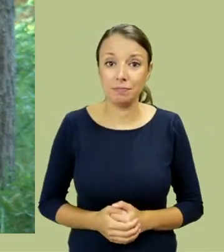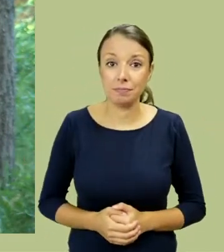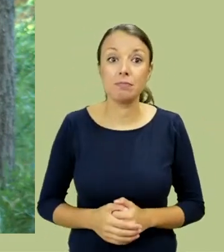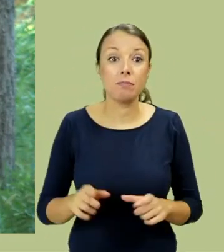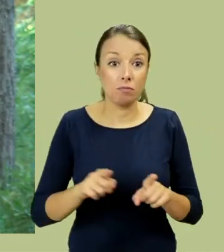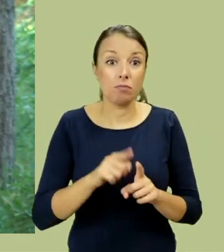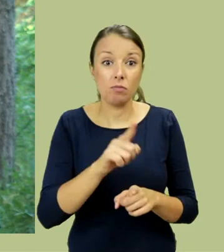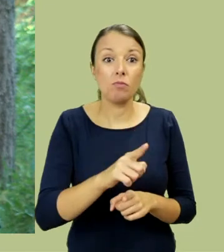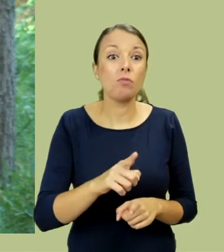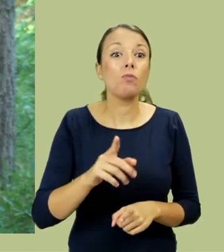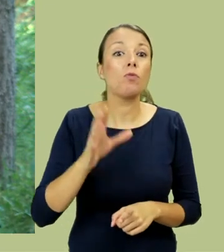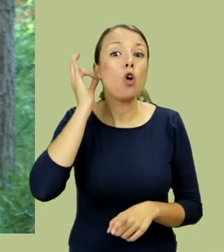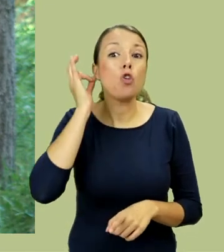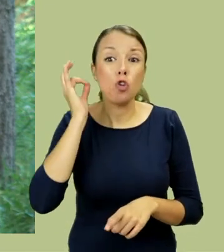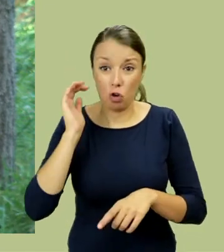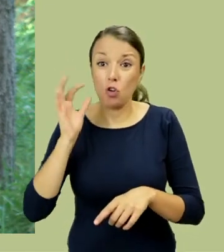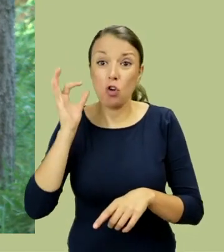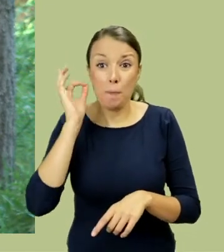im pomagały,